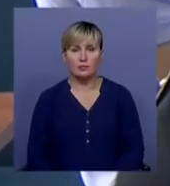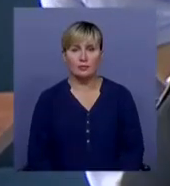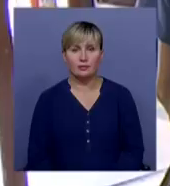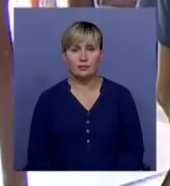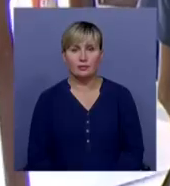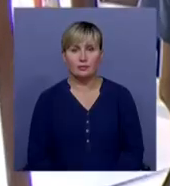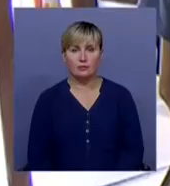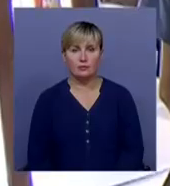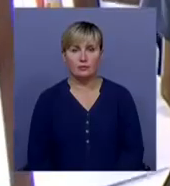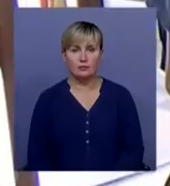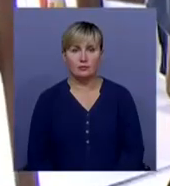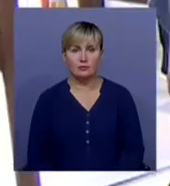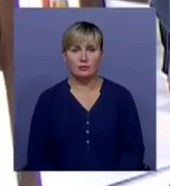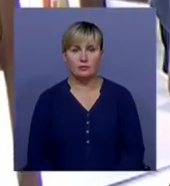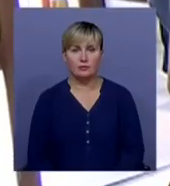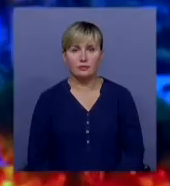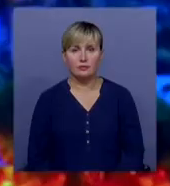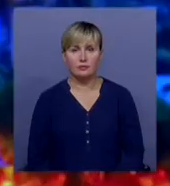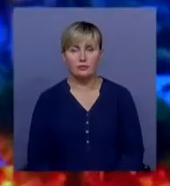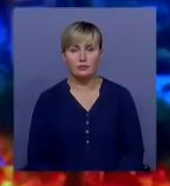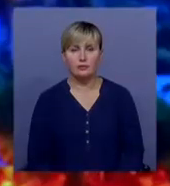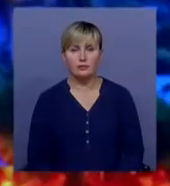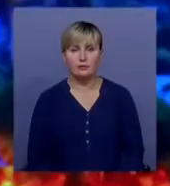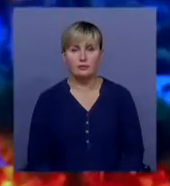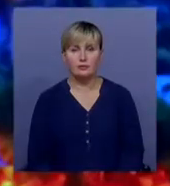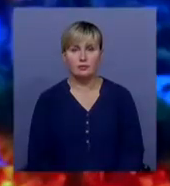Нураш, Рашид Шукуралиев, телеканал Алматы.